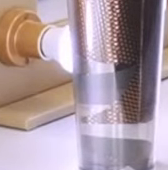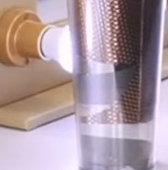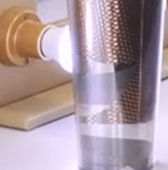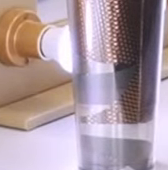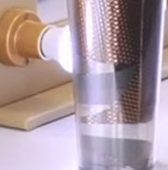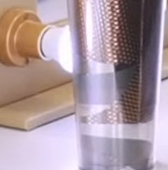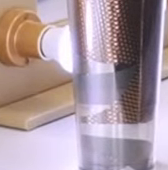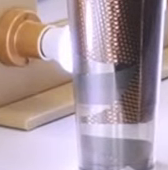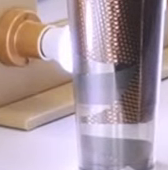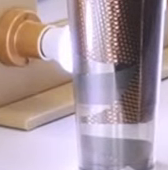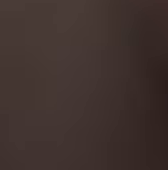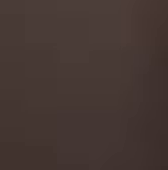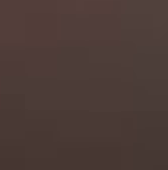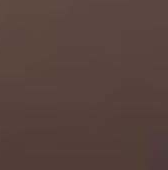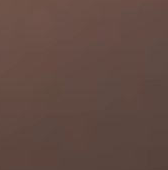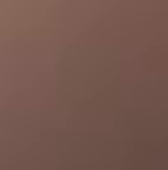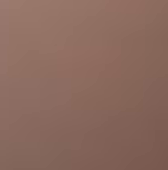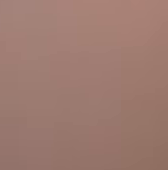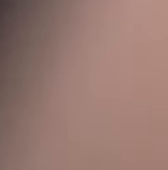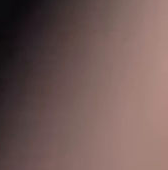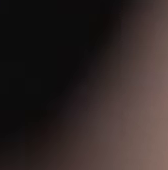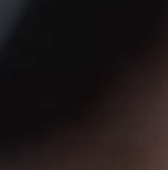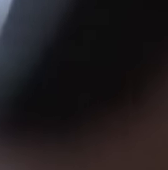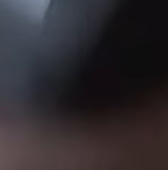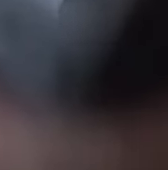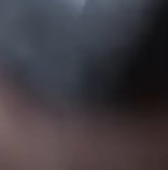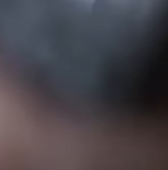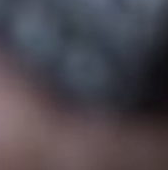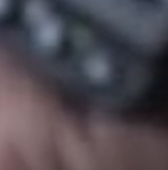Yung piso, yun yung panggastos ko.